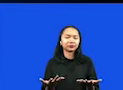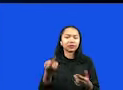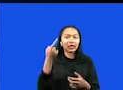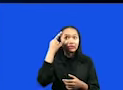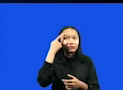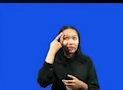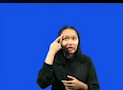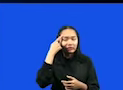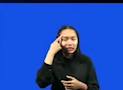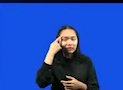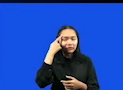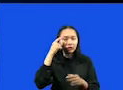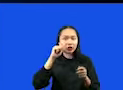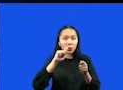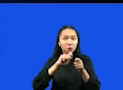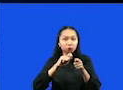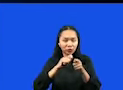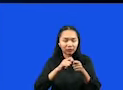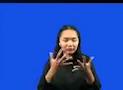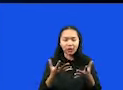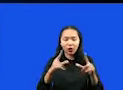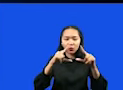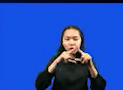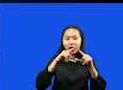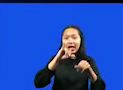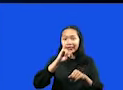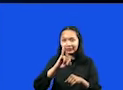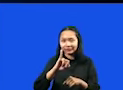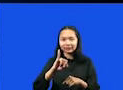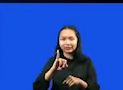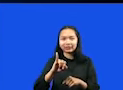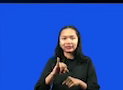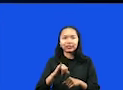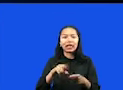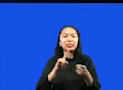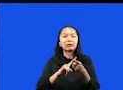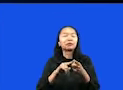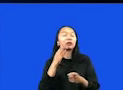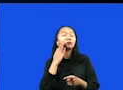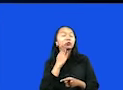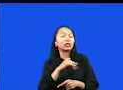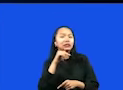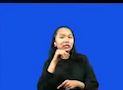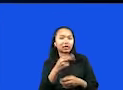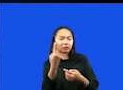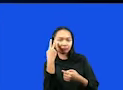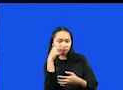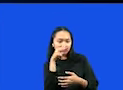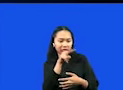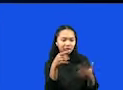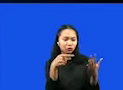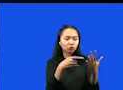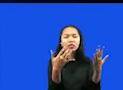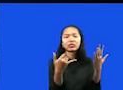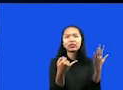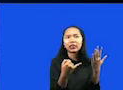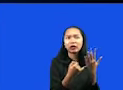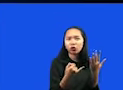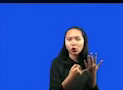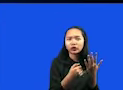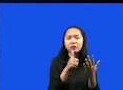kita semakin berkembang dan anak-anak muda sekarang itu Melihatnya sebagai teknologi yang EE membantu